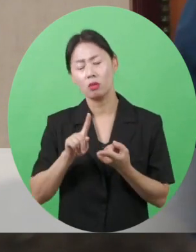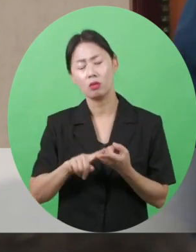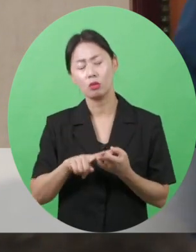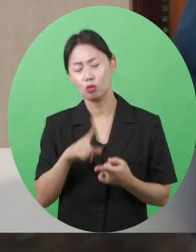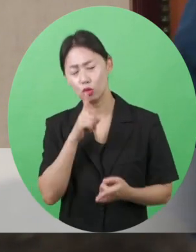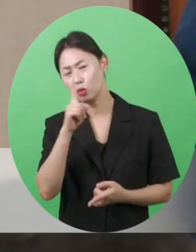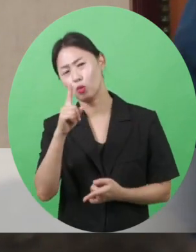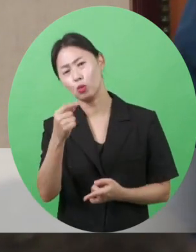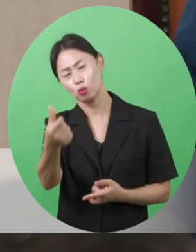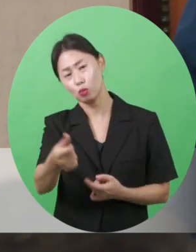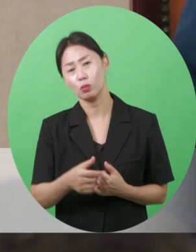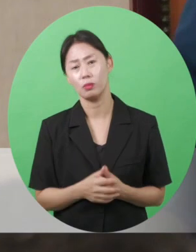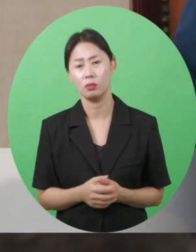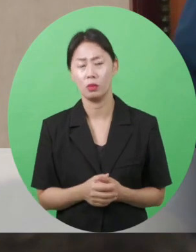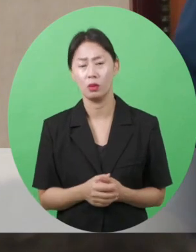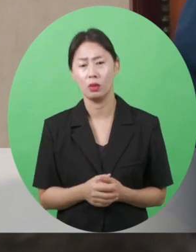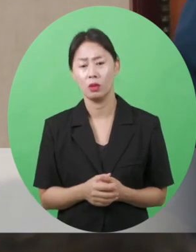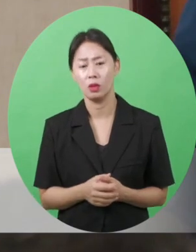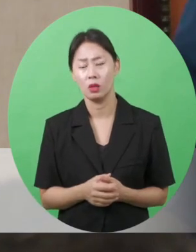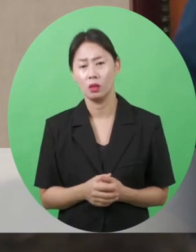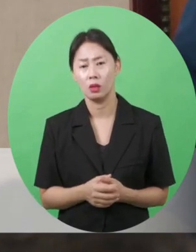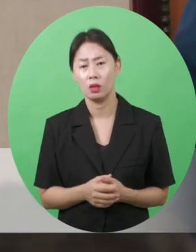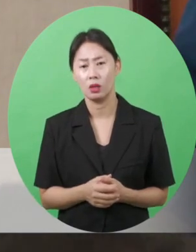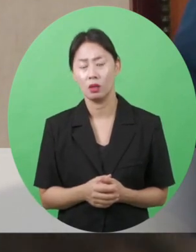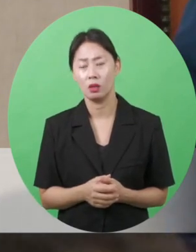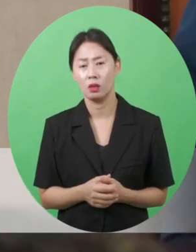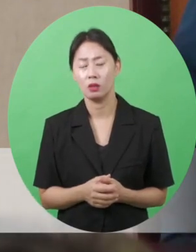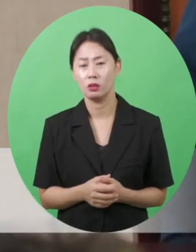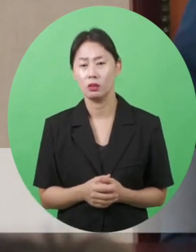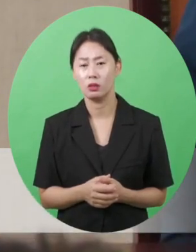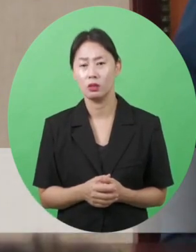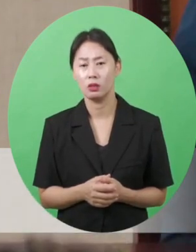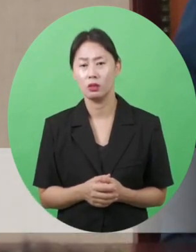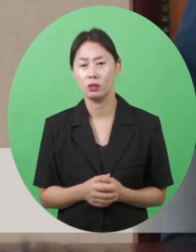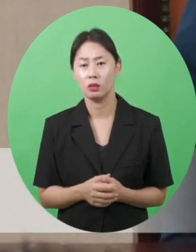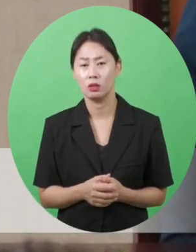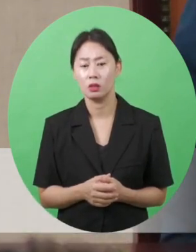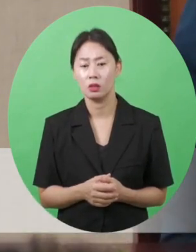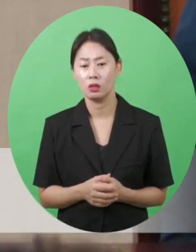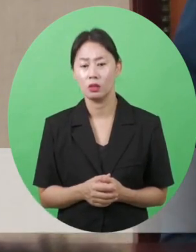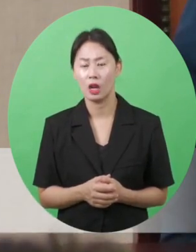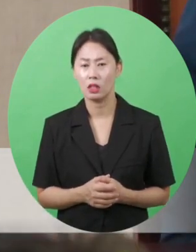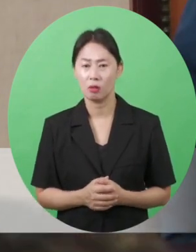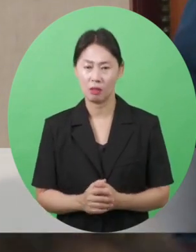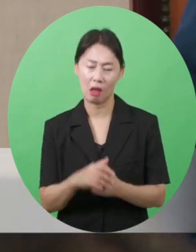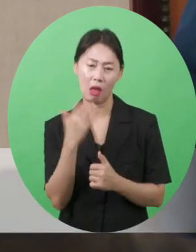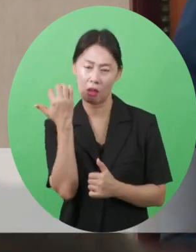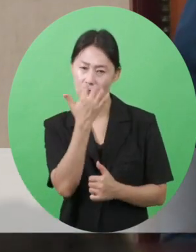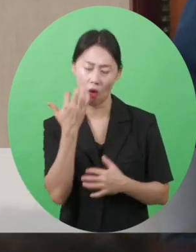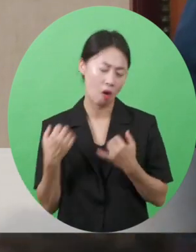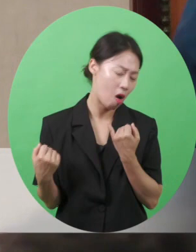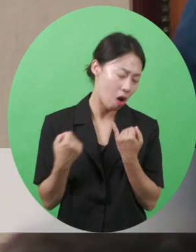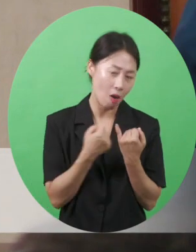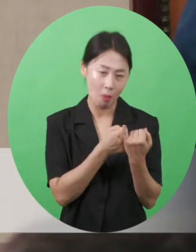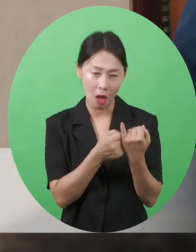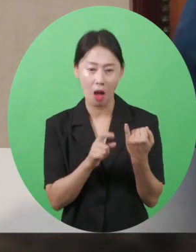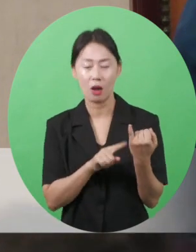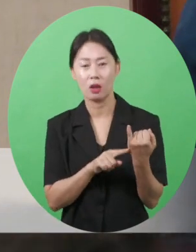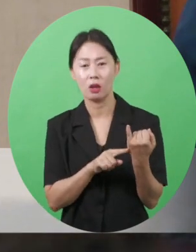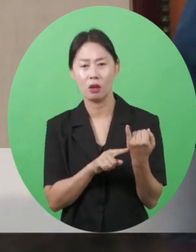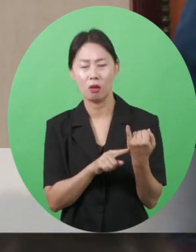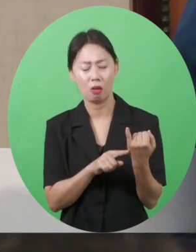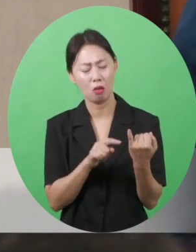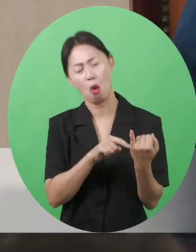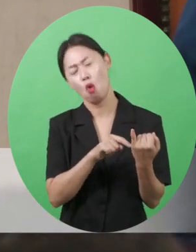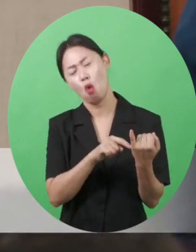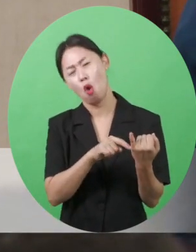그런 상황인 것들이 전체 상황에서 나타나고요. 또 우리 성학대 여성 장애인들이